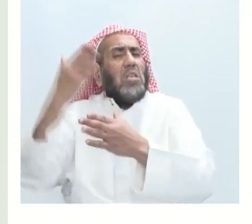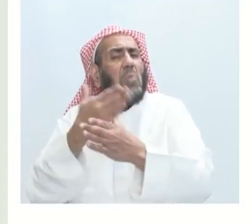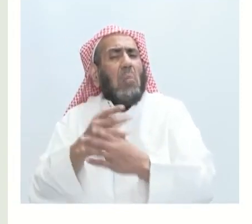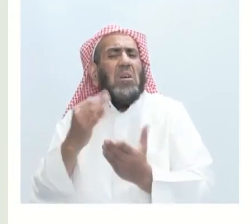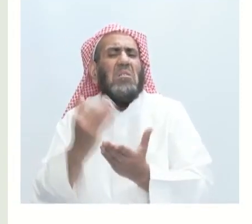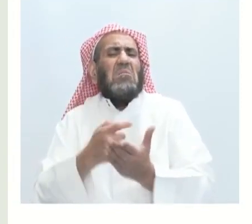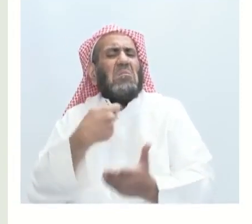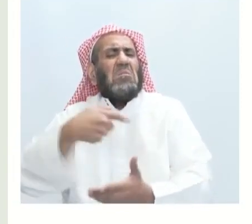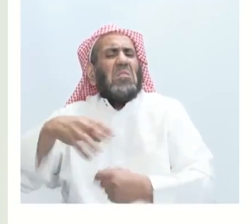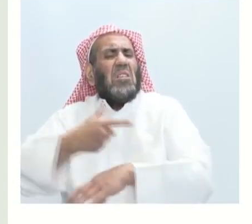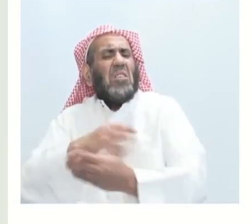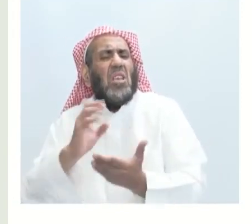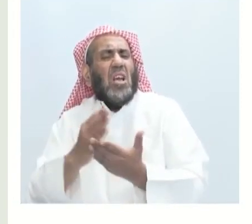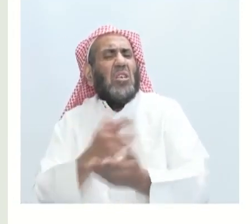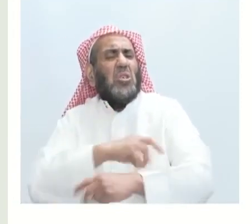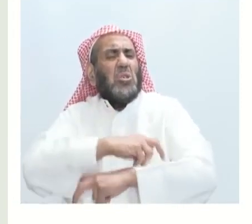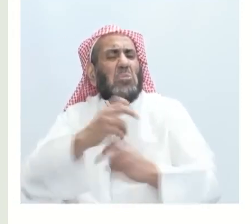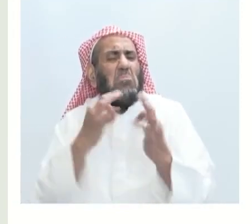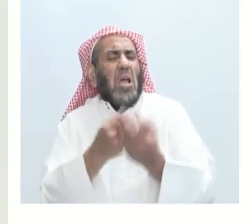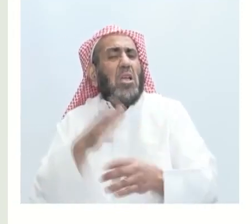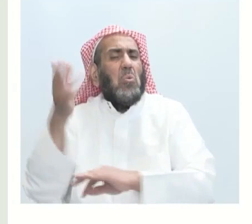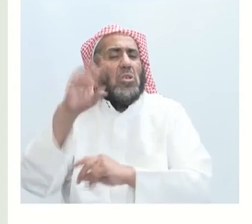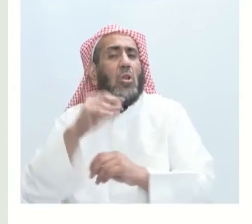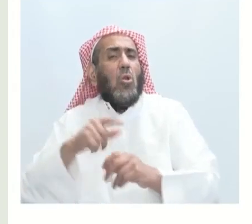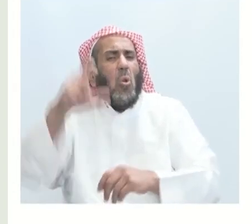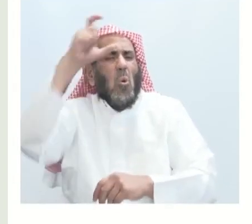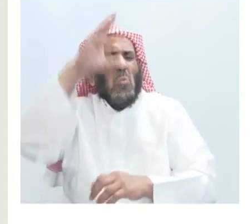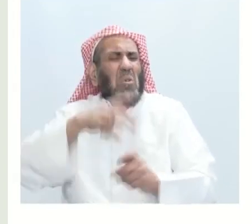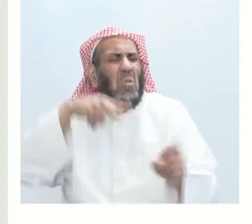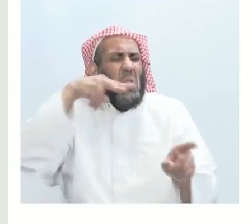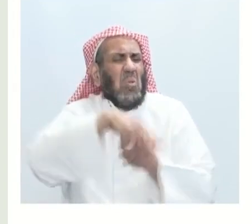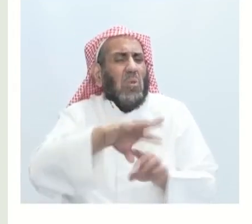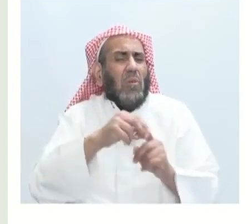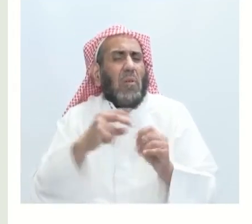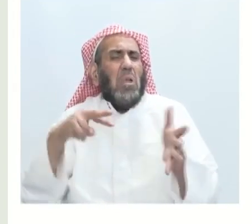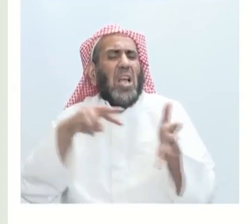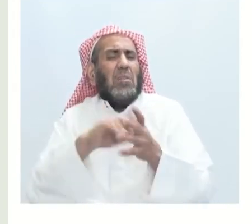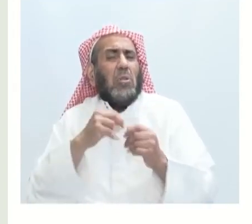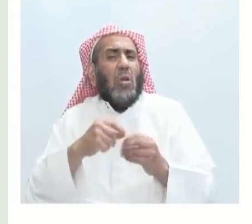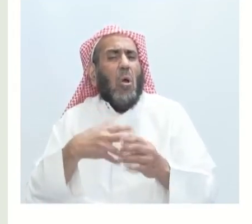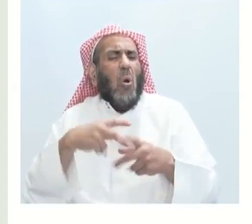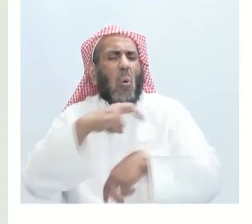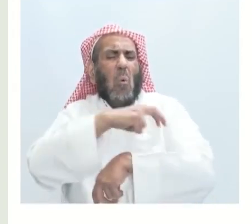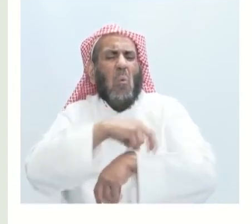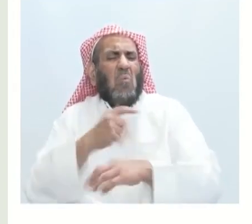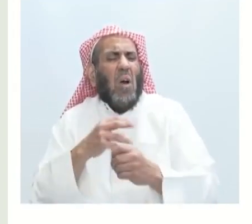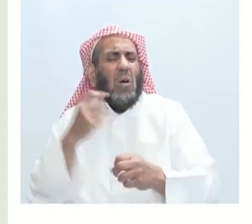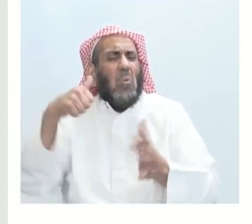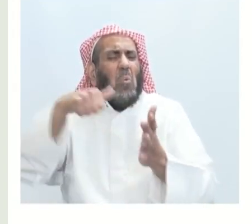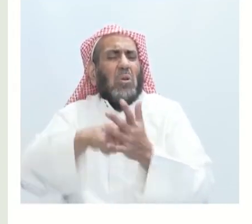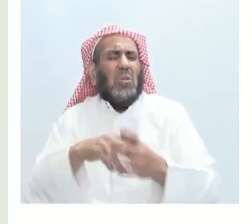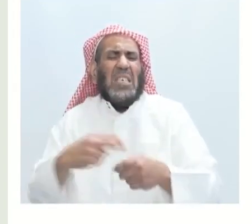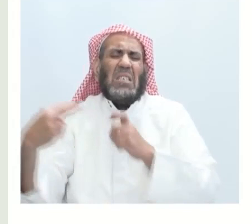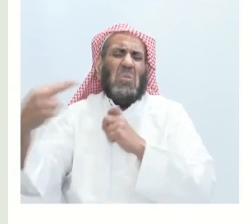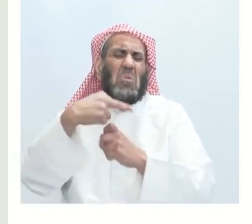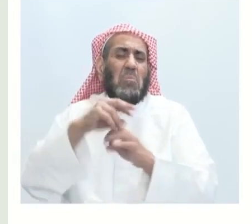اقتصاديه وسياسيه واجتماعيه وفكريه حيث كانت الحكومه التركيه تمارس ظلمها وتعسف في بلاد الشام مما ادى لتفشي الفقر والجهل وساد الاحساس بالظلم